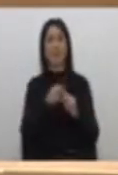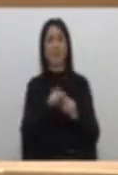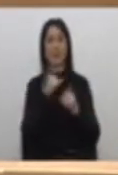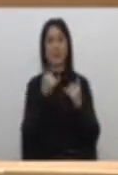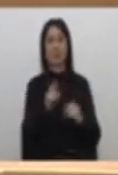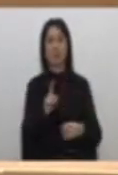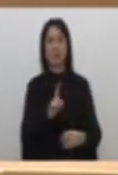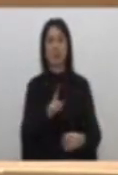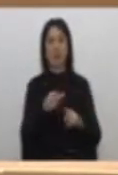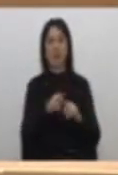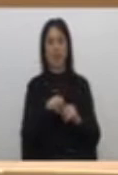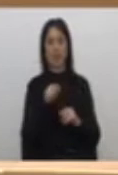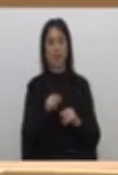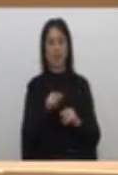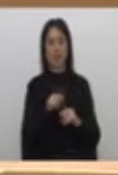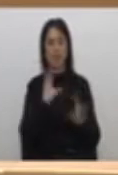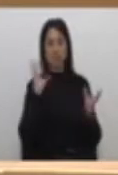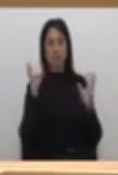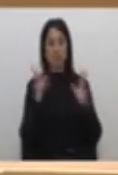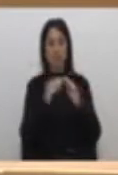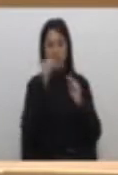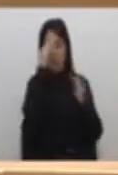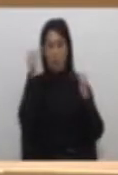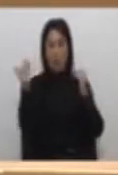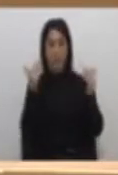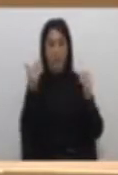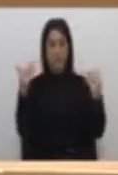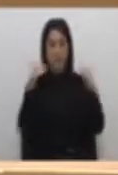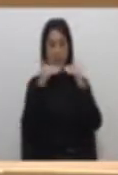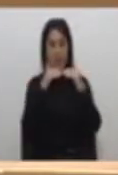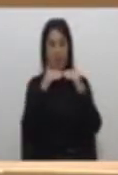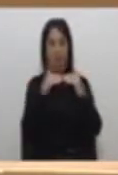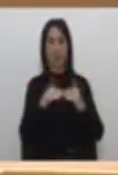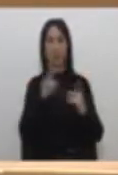იმისათვის, რომ ეს შეჯერება პოზიციების მოხდეს